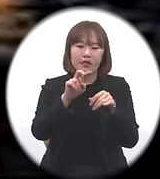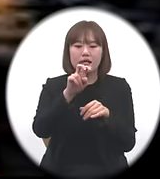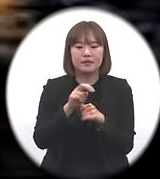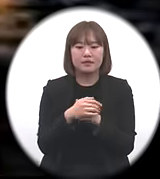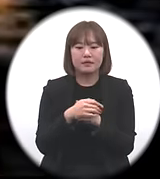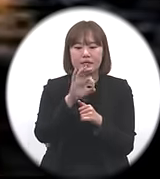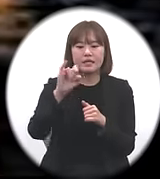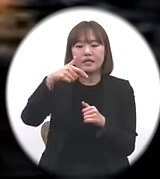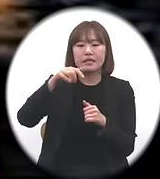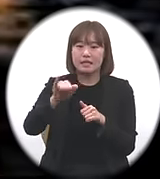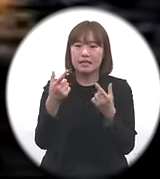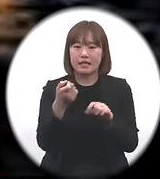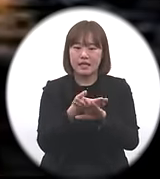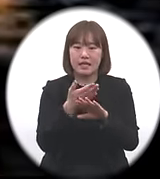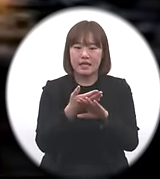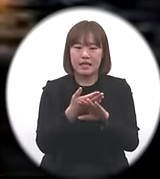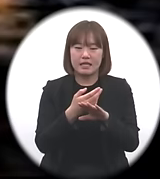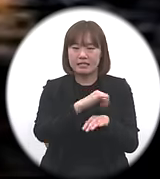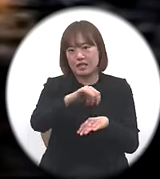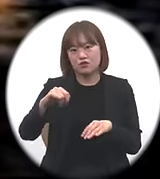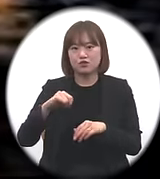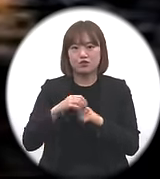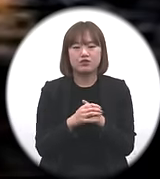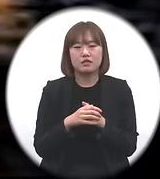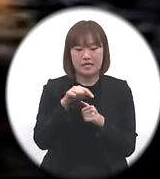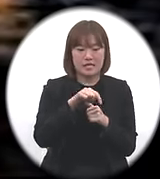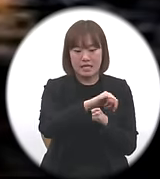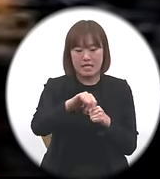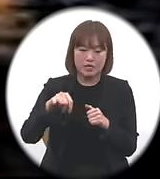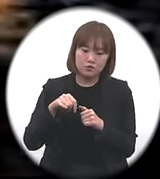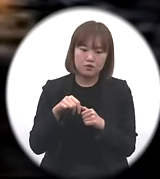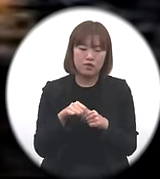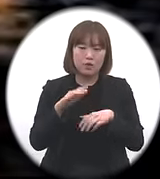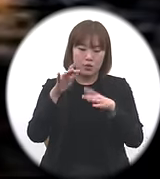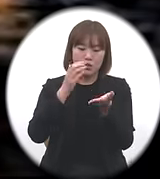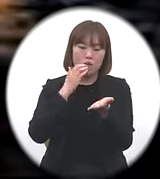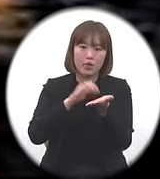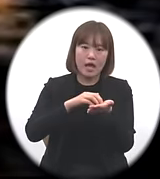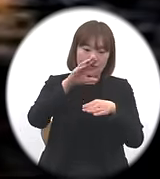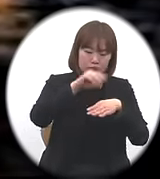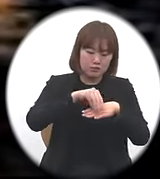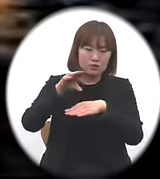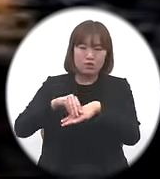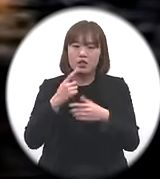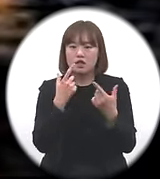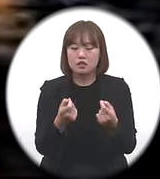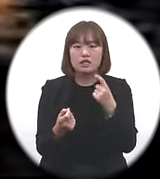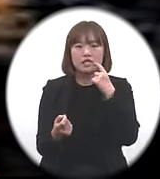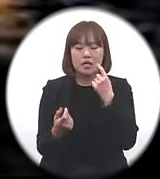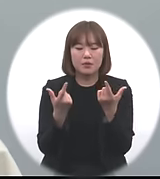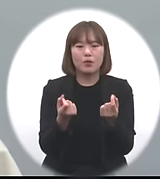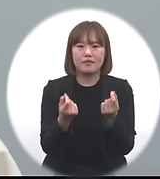이게 이제 다른 생명체죠. 네, 세균이에요. 이 세균들이 돌에 붙어 있는 것처럼 우리 이에도 붙어 있답니다.